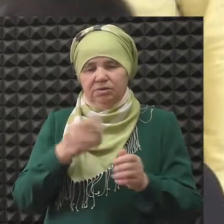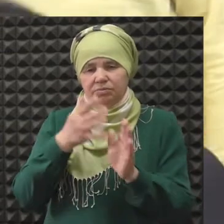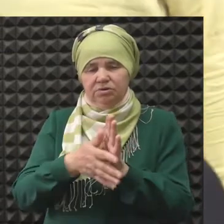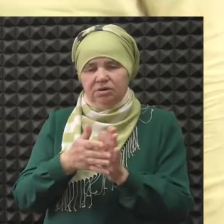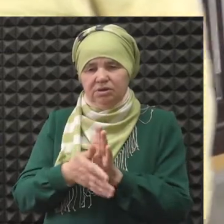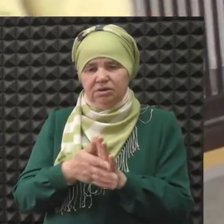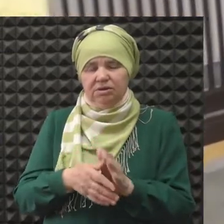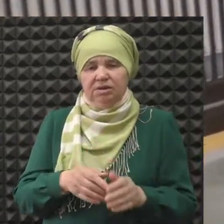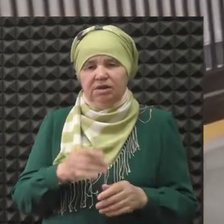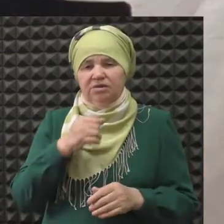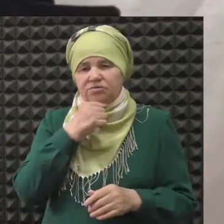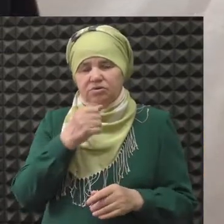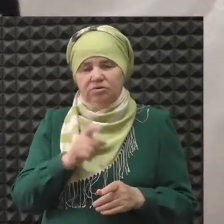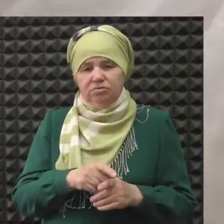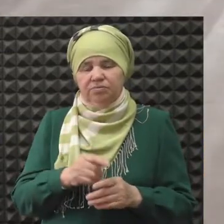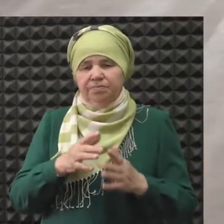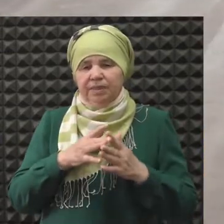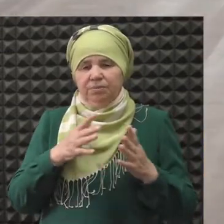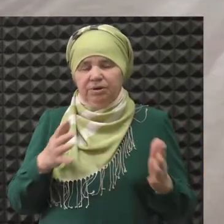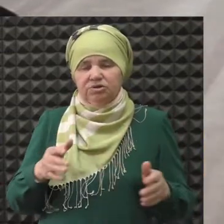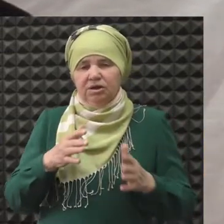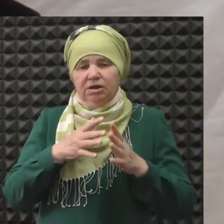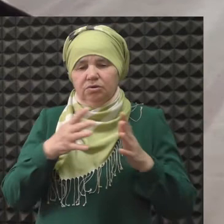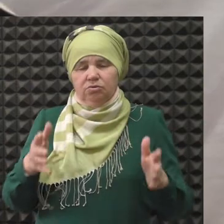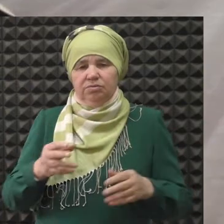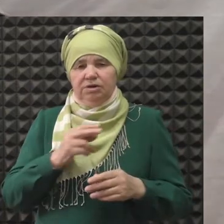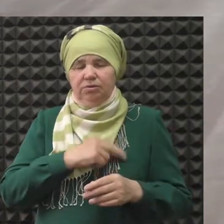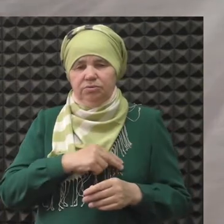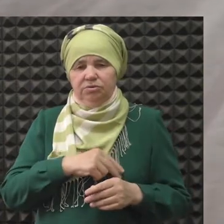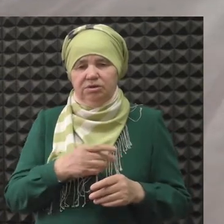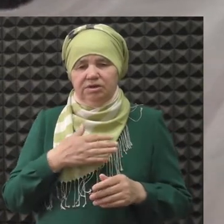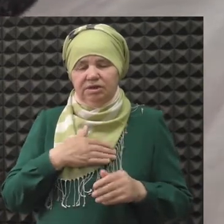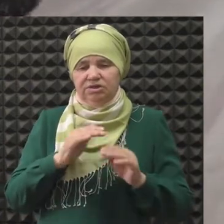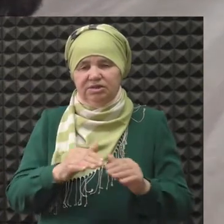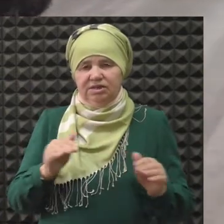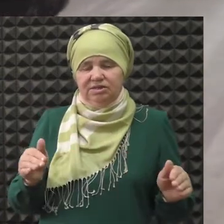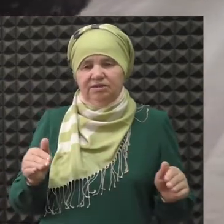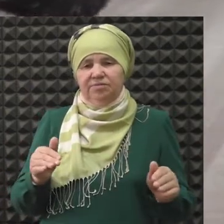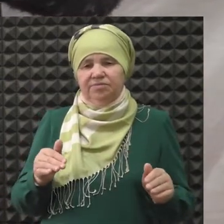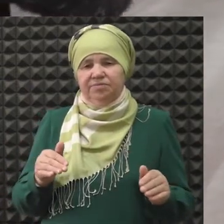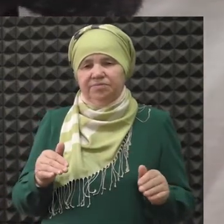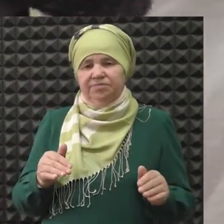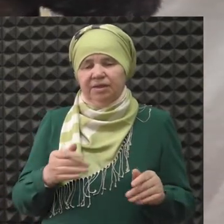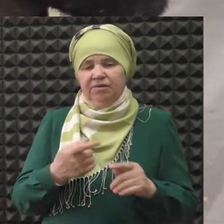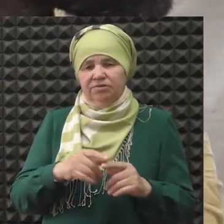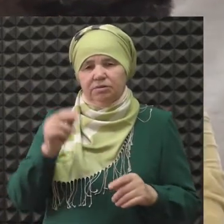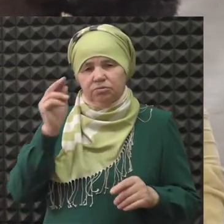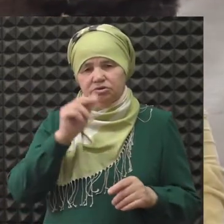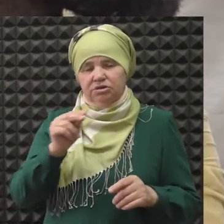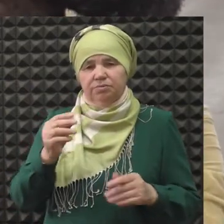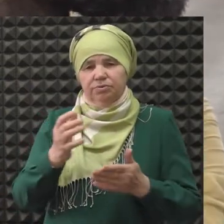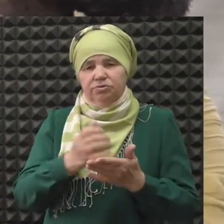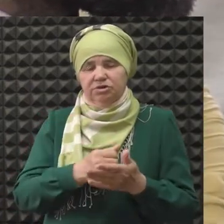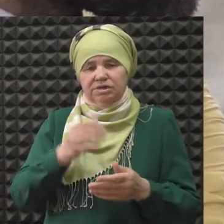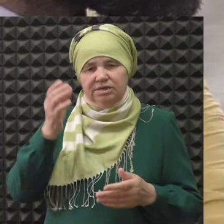Корана звучала и от взрослых. Очень большая, огромная работа, то, что вот наши дети в этом учреждении